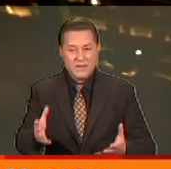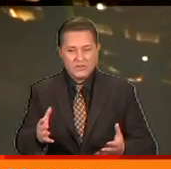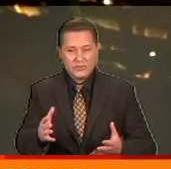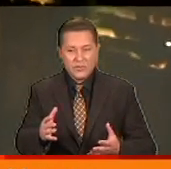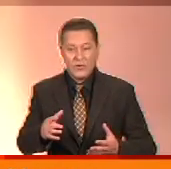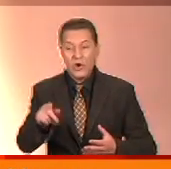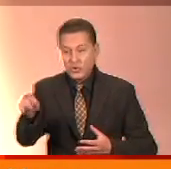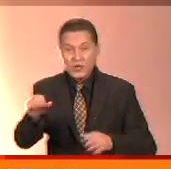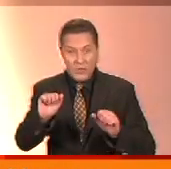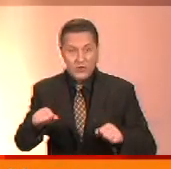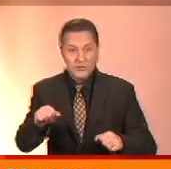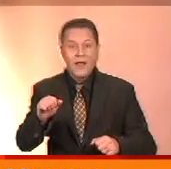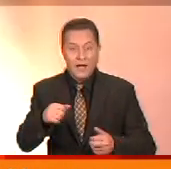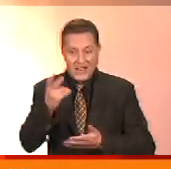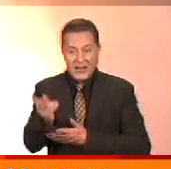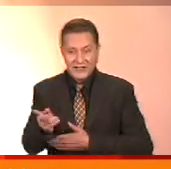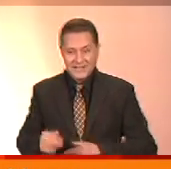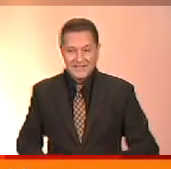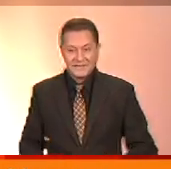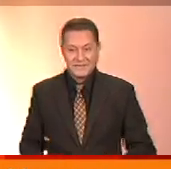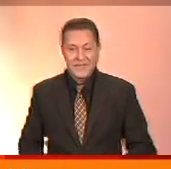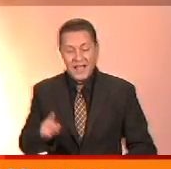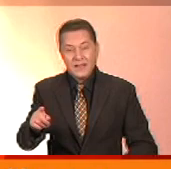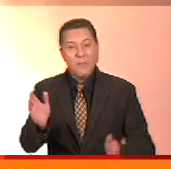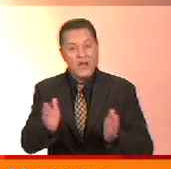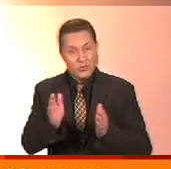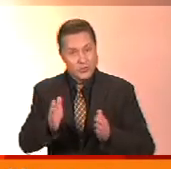Да, ложись. Там тебе подушечка.